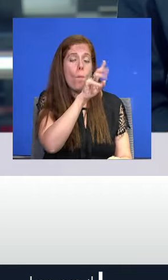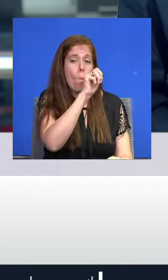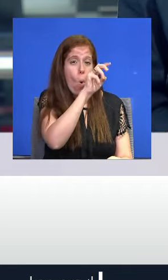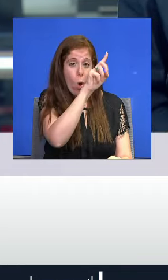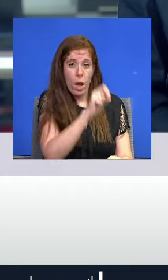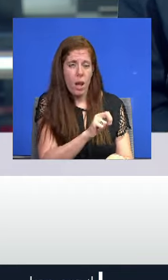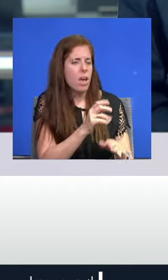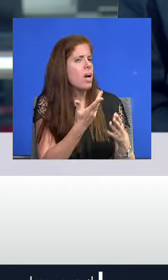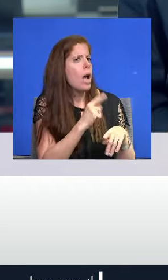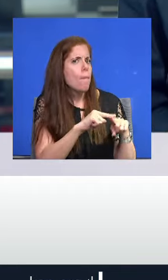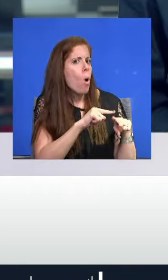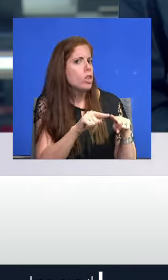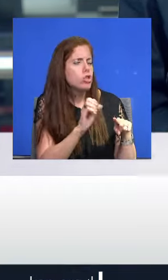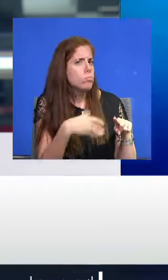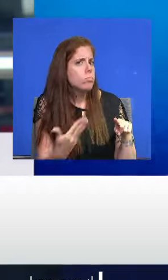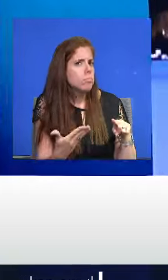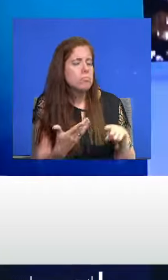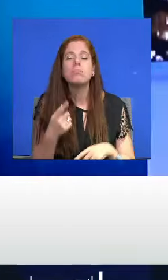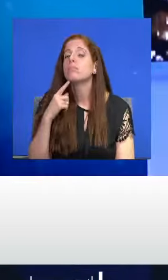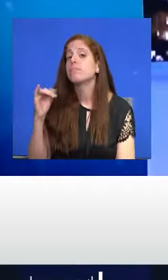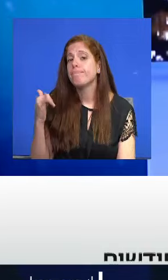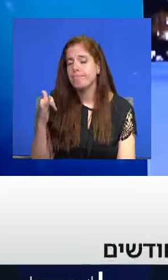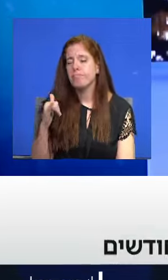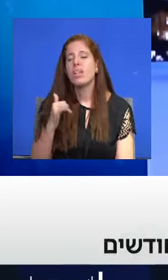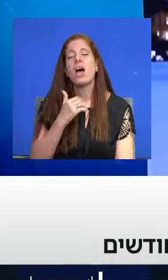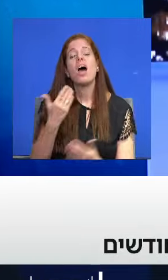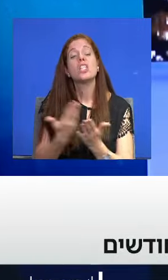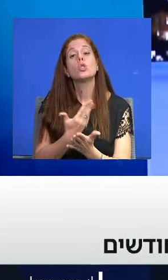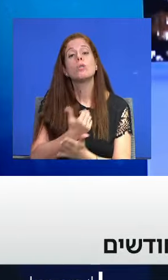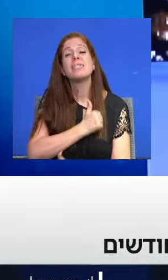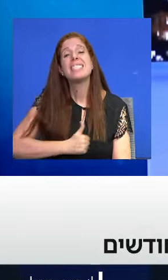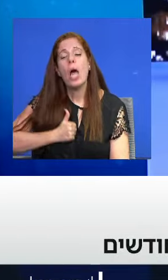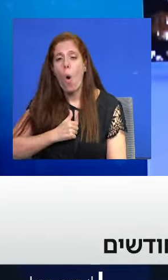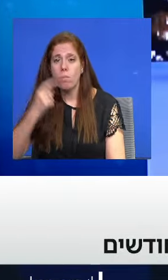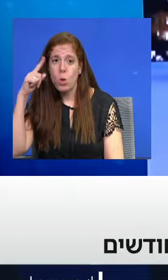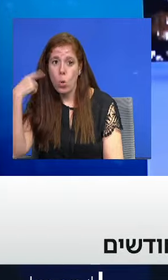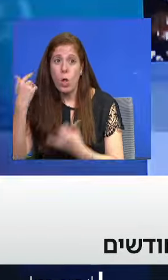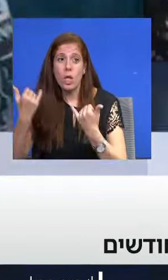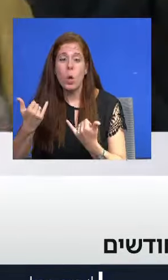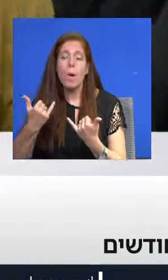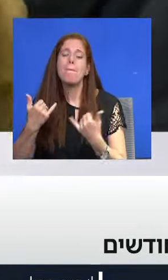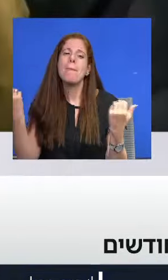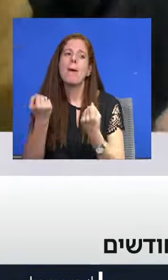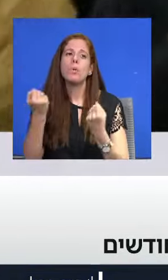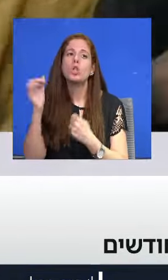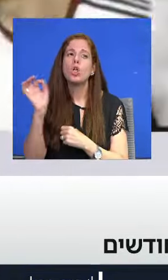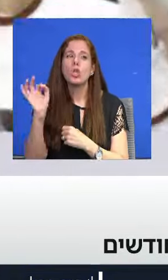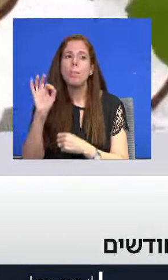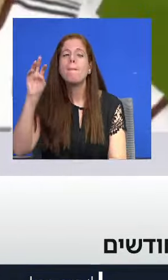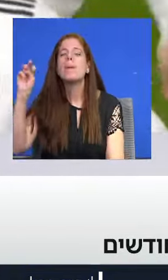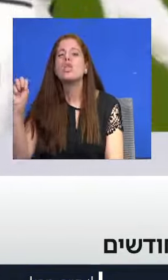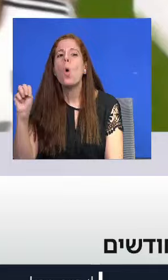חודשים עכשיו? כן, מיכל, חדשות מאוד מצערות מכיוון לונדון, היום באימון של טוטנהאם הוטספר. מנור סולומון